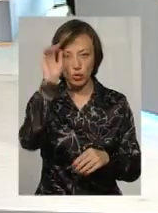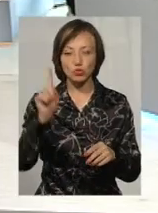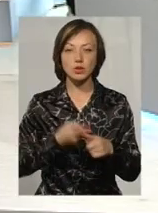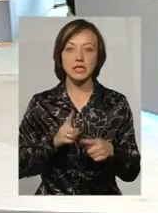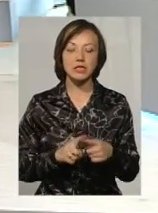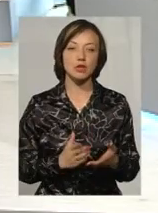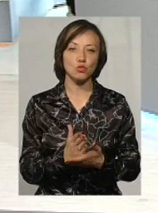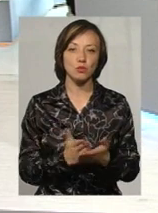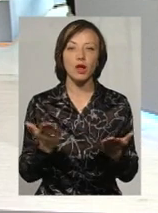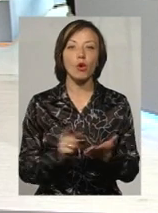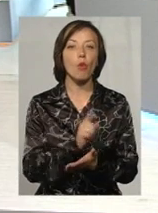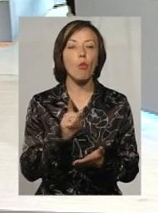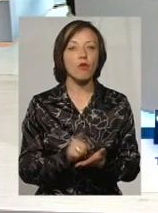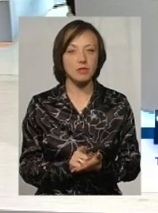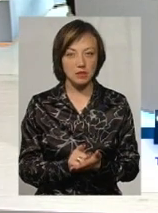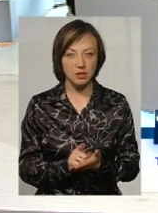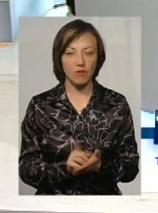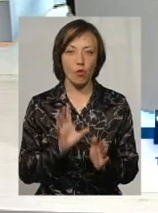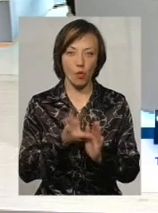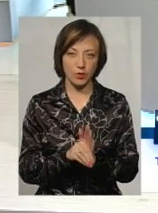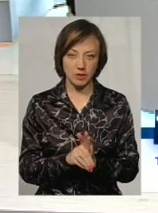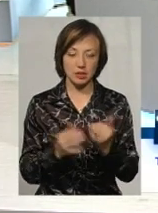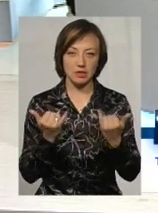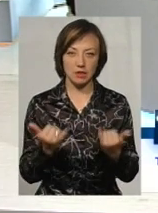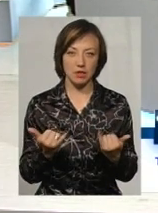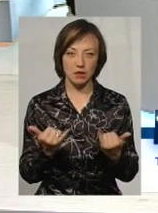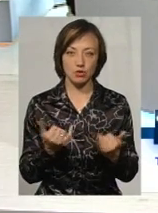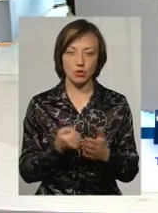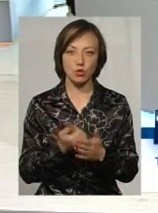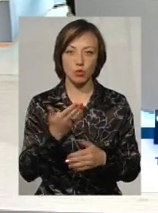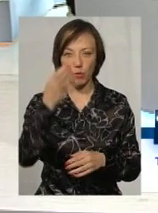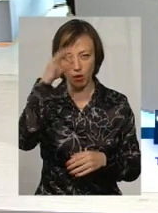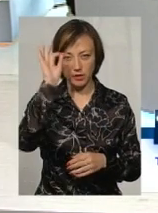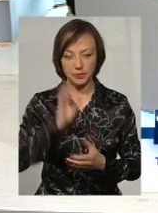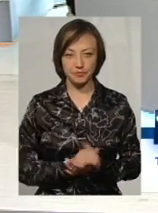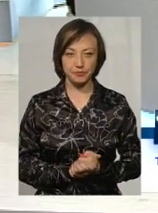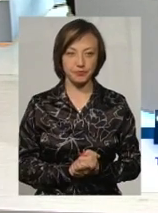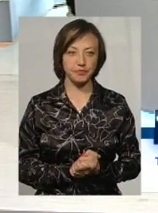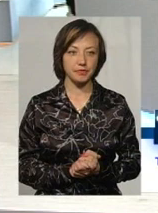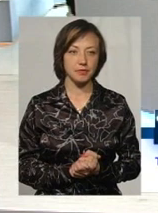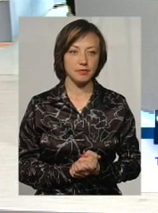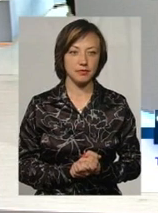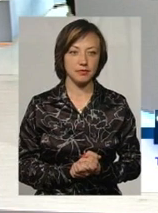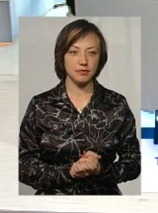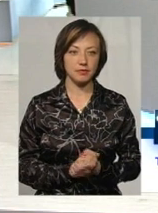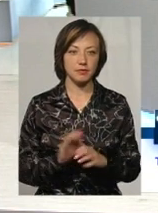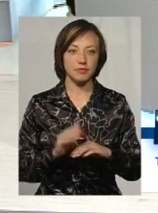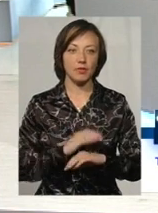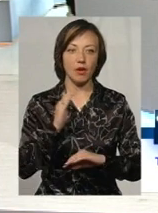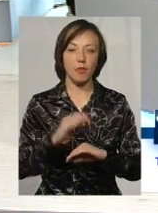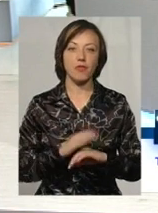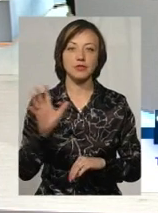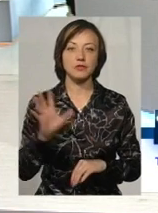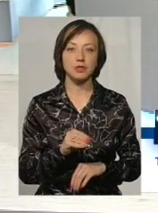за служба і які обов'язки входять зараз до поліції дорожньої? Ну, добрий вечір усім